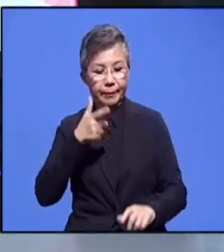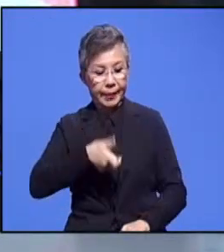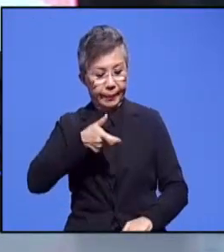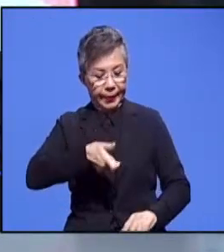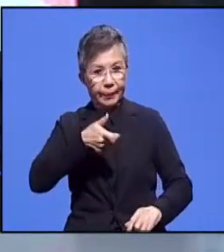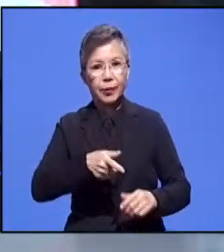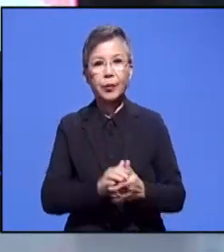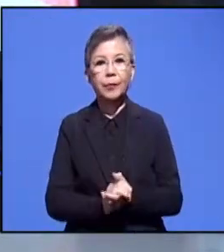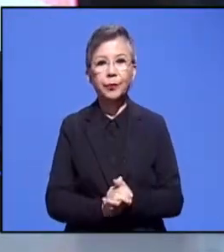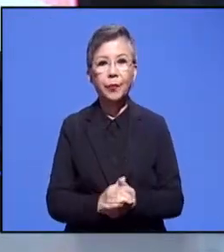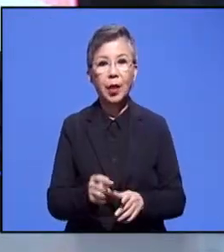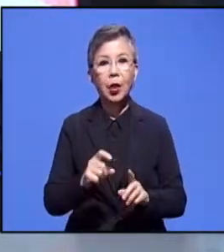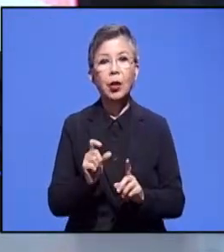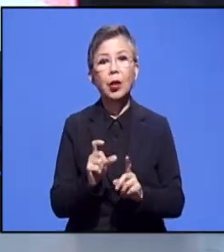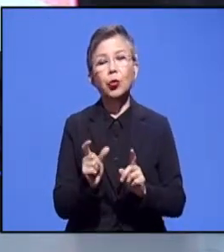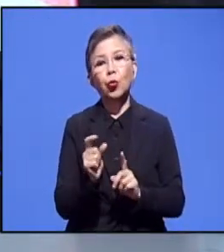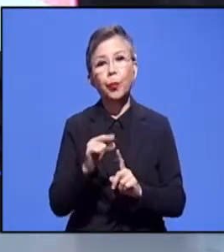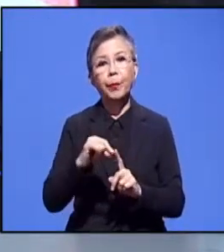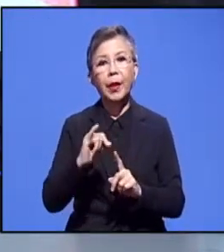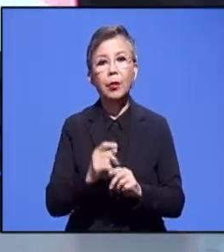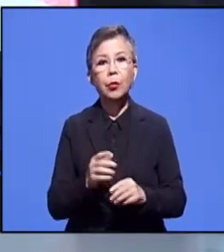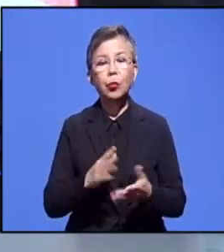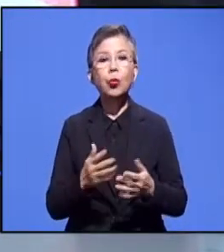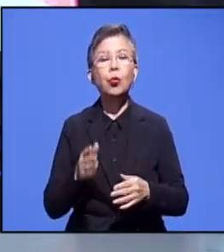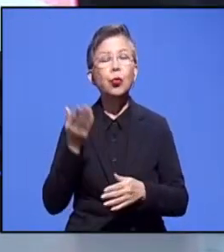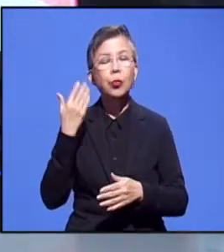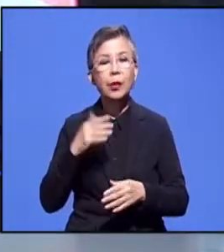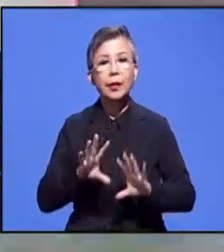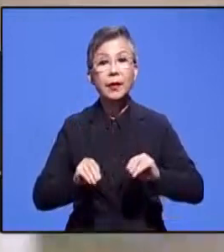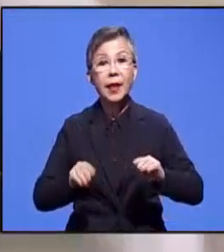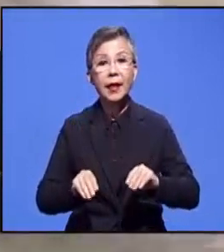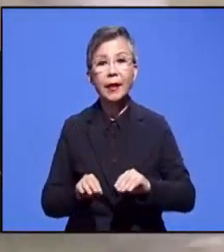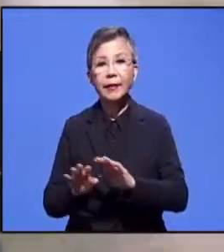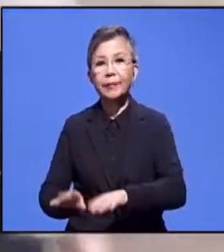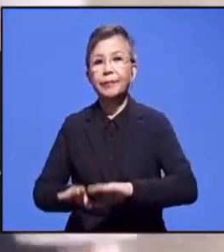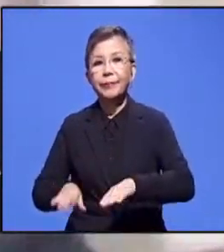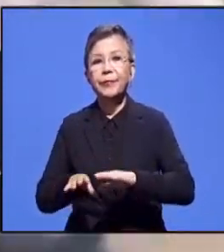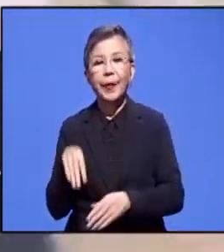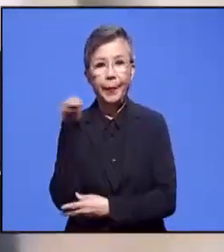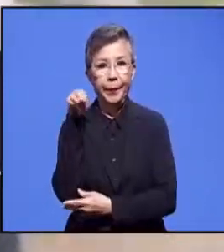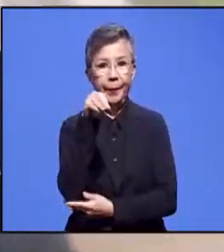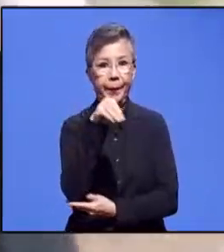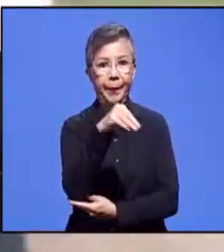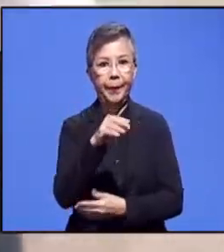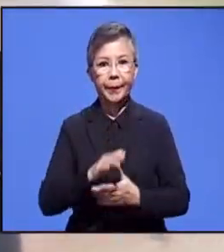warga mengenal Taufik sebagai Safrudin yang hidup dari beternak bebek di depan